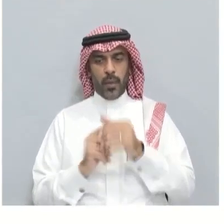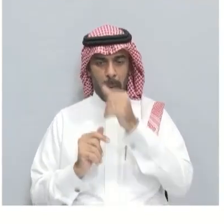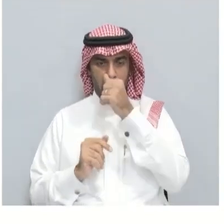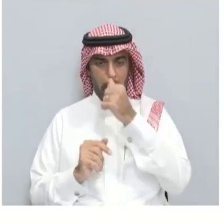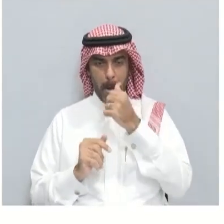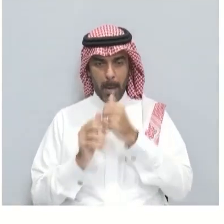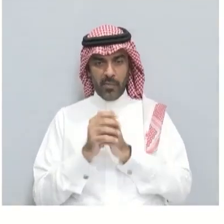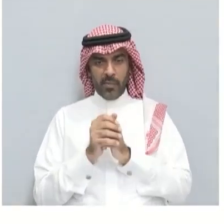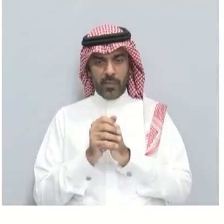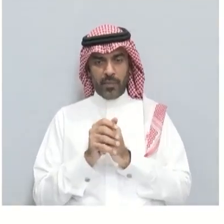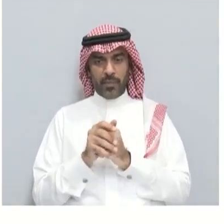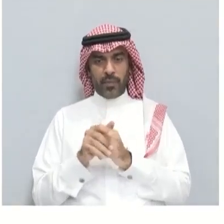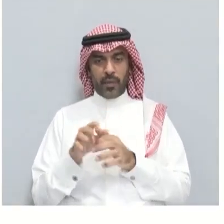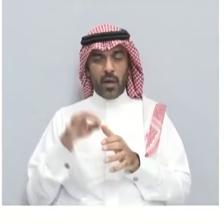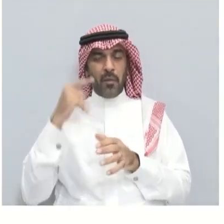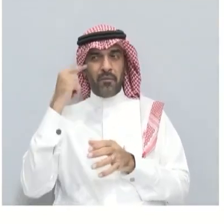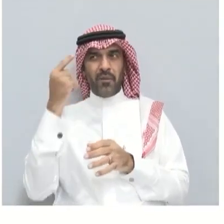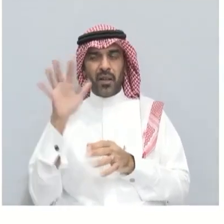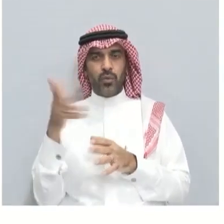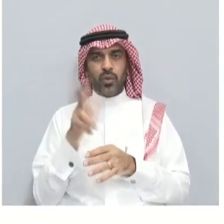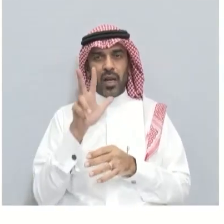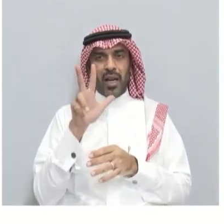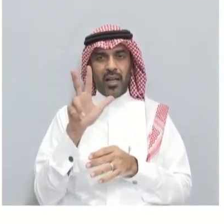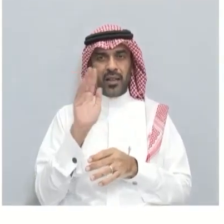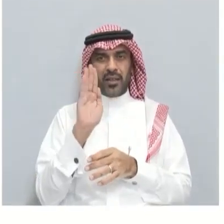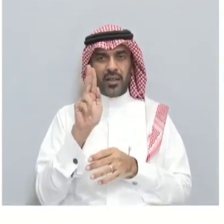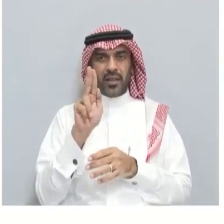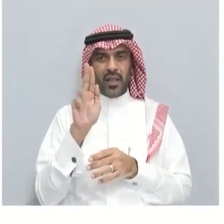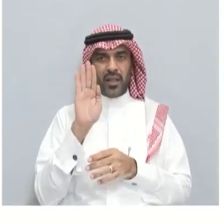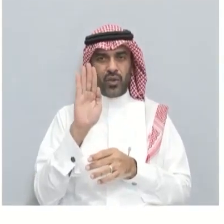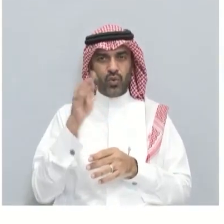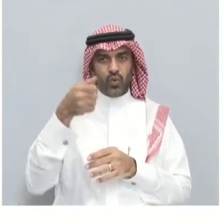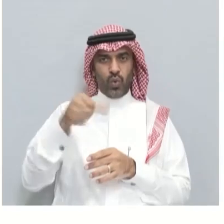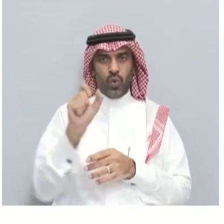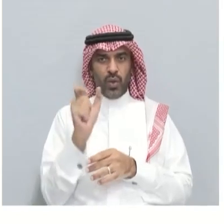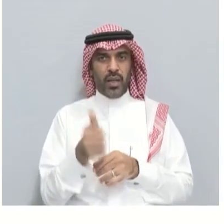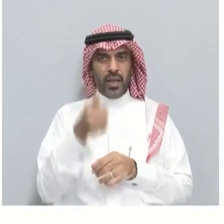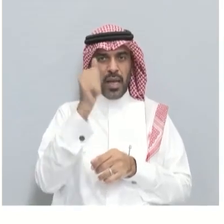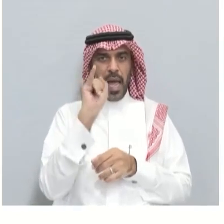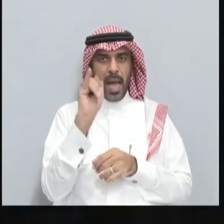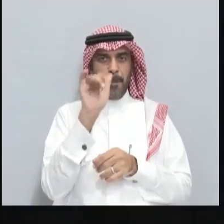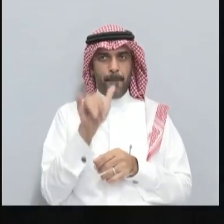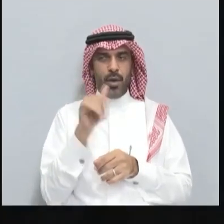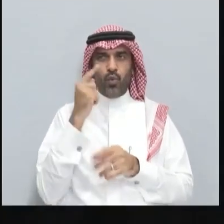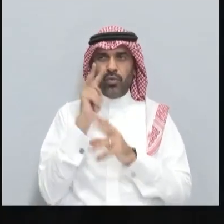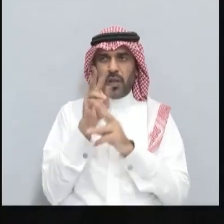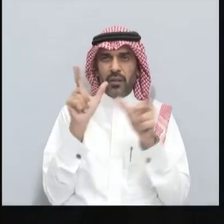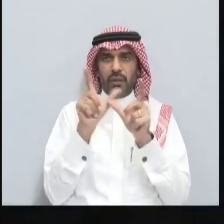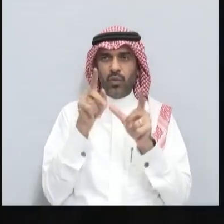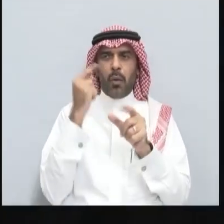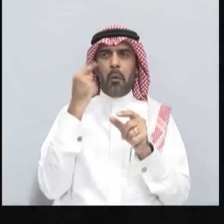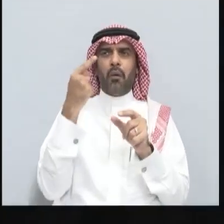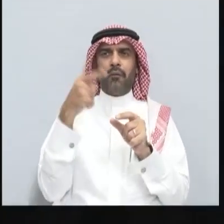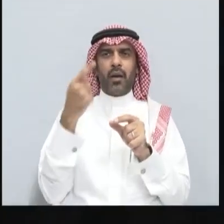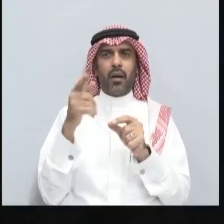التسونامي ليس اعصار ليس مد وليس مرتبطا بالتغيرات الجويه التسونامي هي موجات زلزاليه